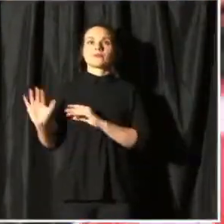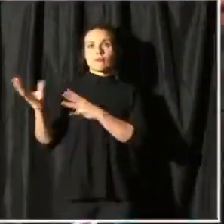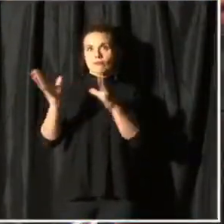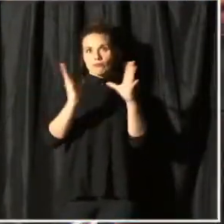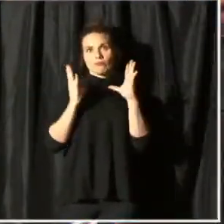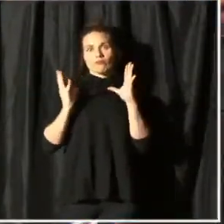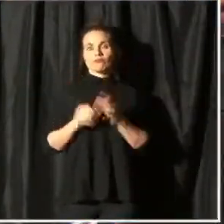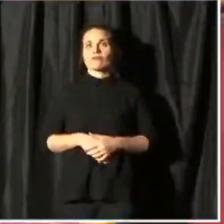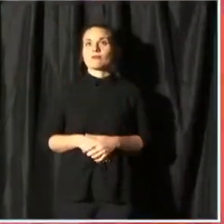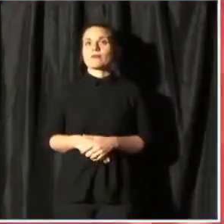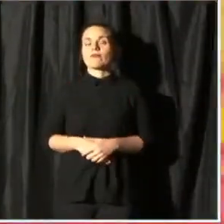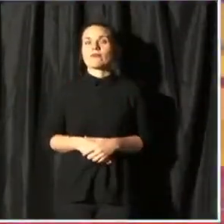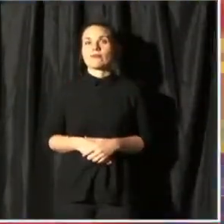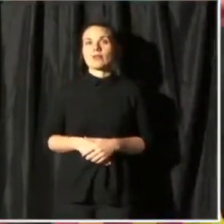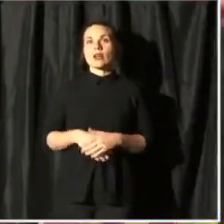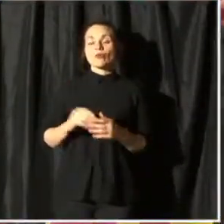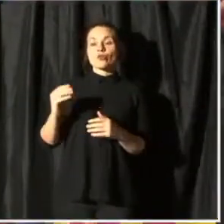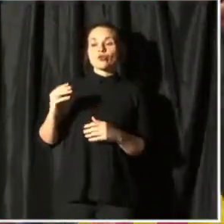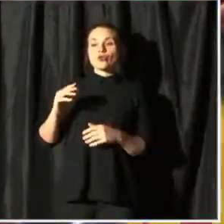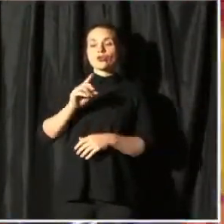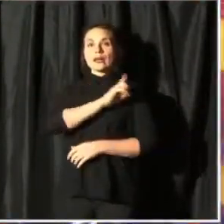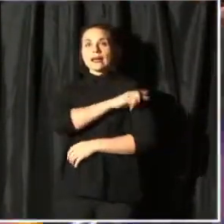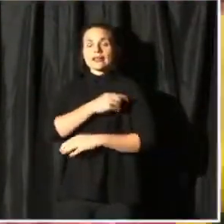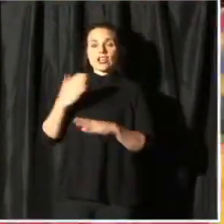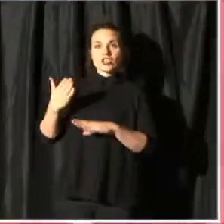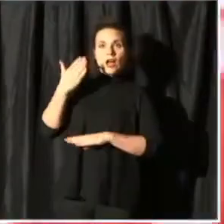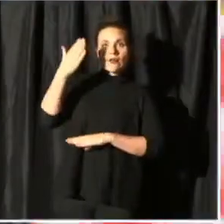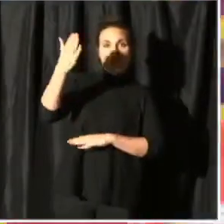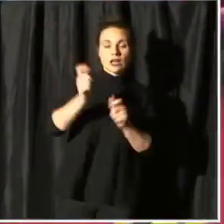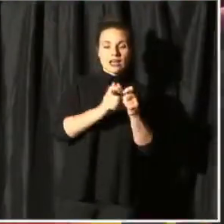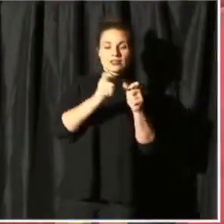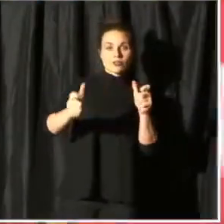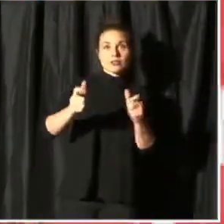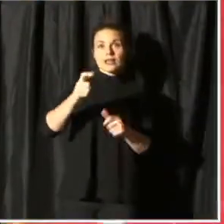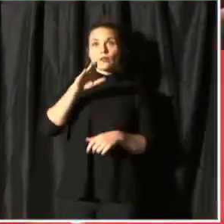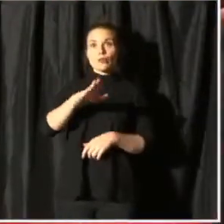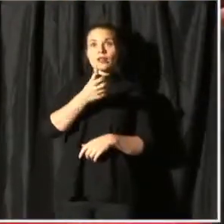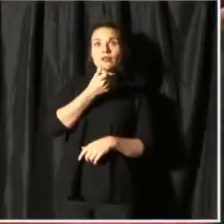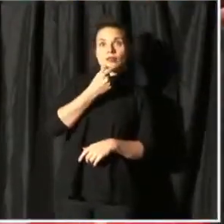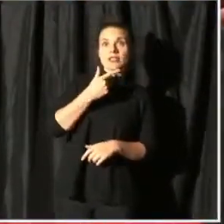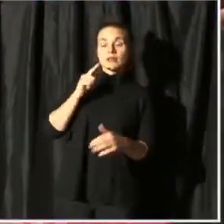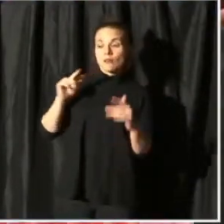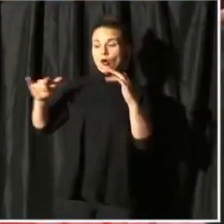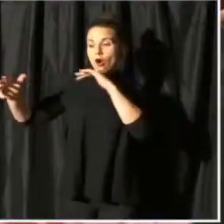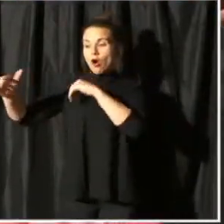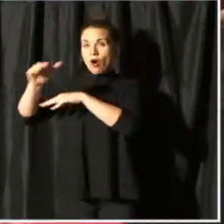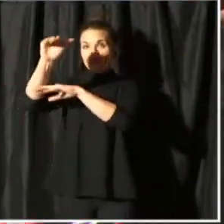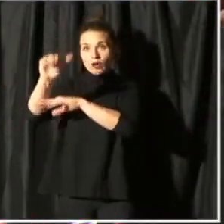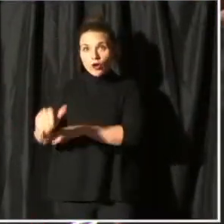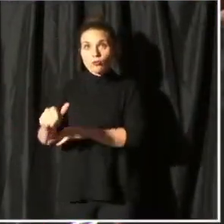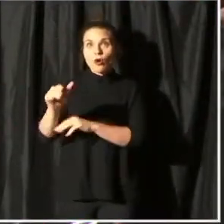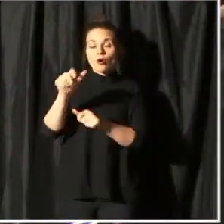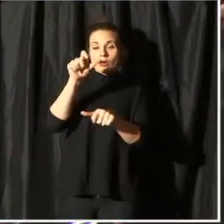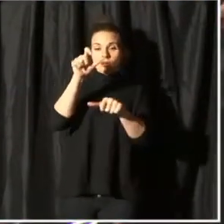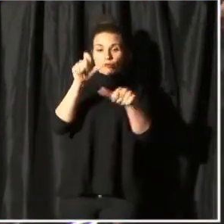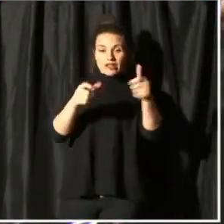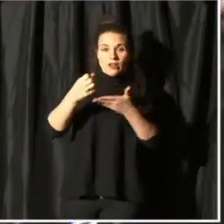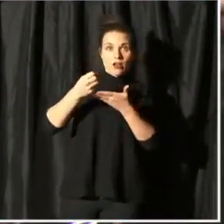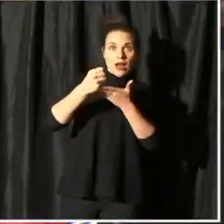dans les énergies d'avenir dans l'industrie des médicaments dans l'environnement dans l'aide aux personnes et du service public